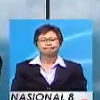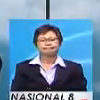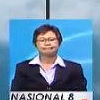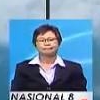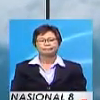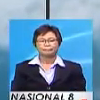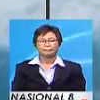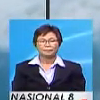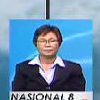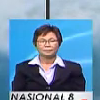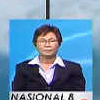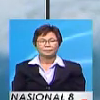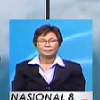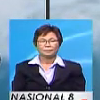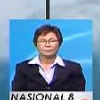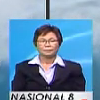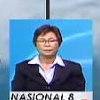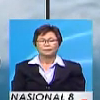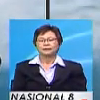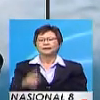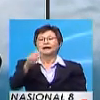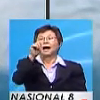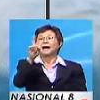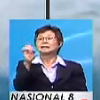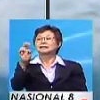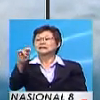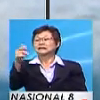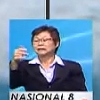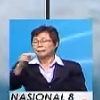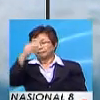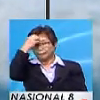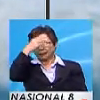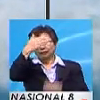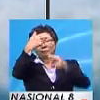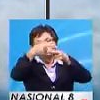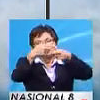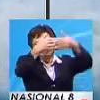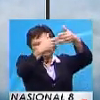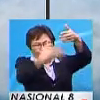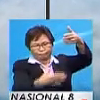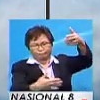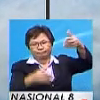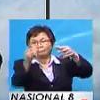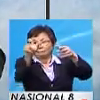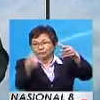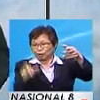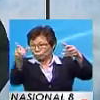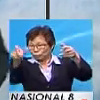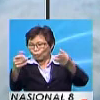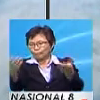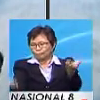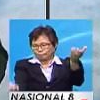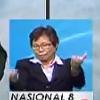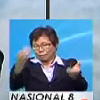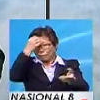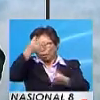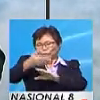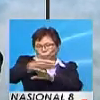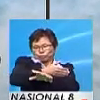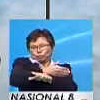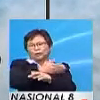Negeri Dalam pada itu Tan Sri adenan memaklumkan senarai lengkap calon BN akan diumumkan sebelum hari